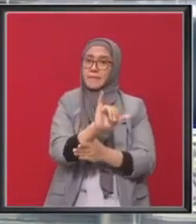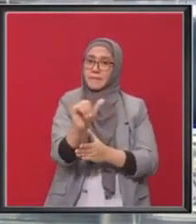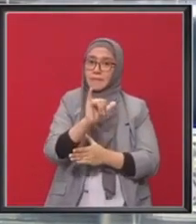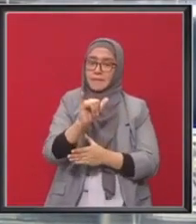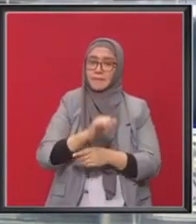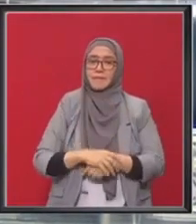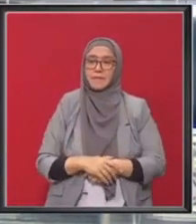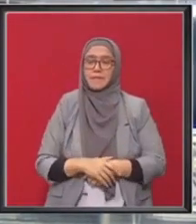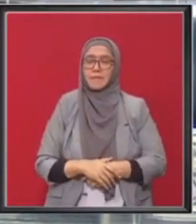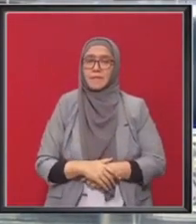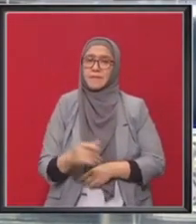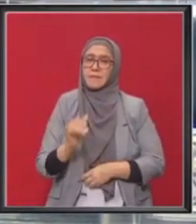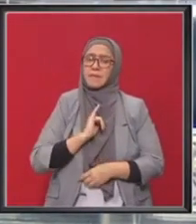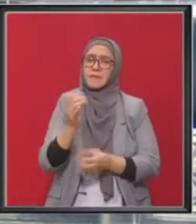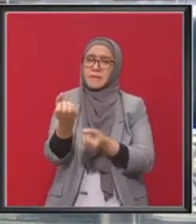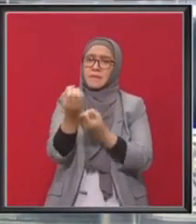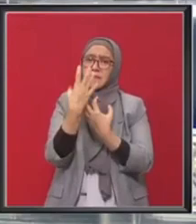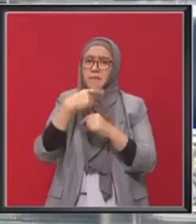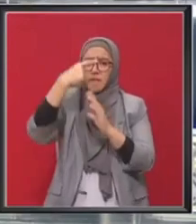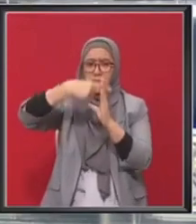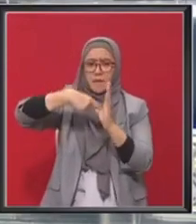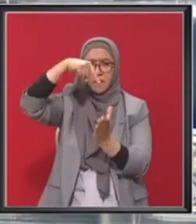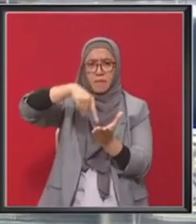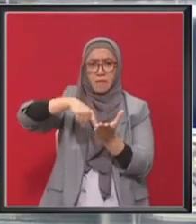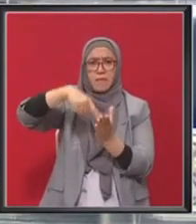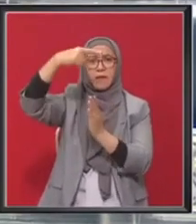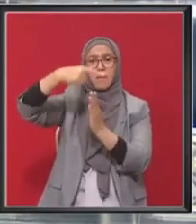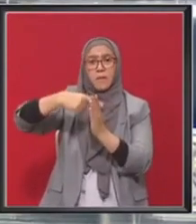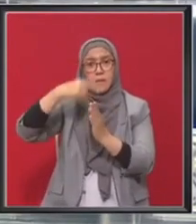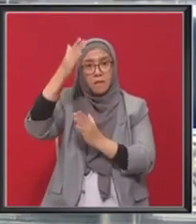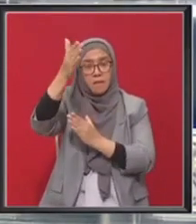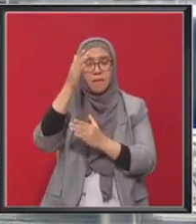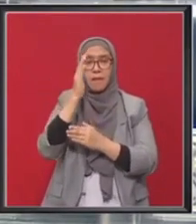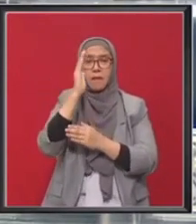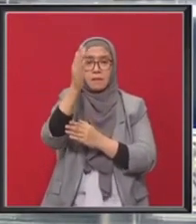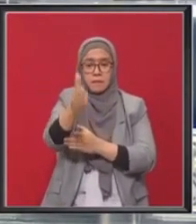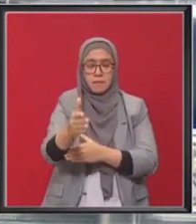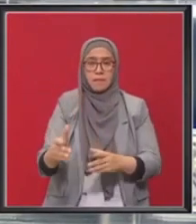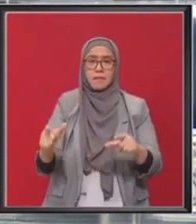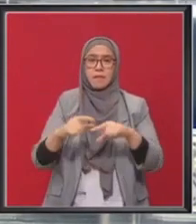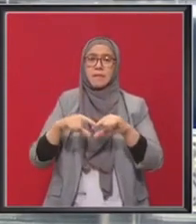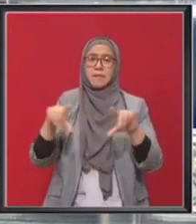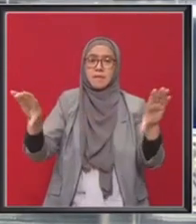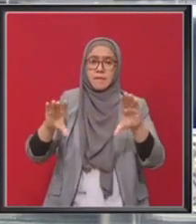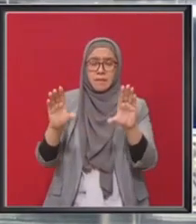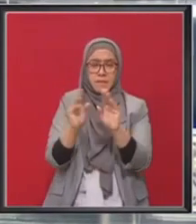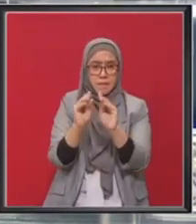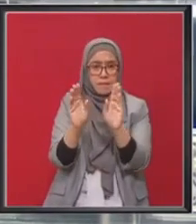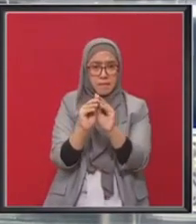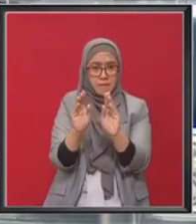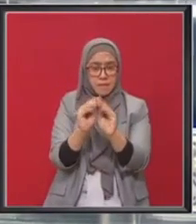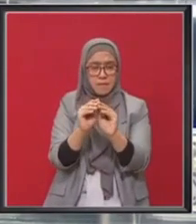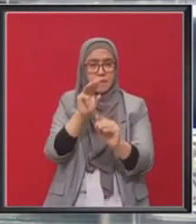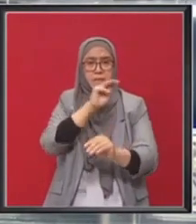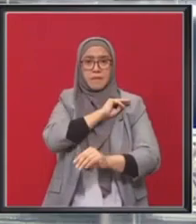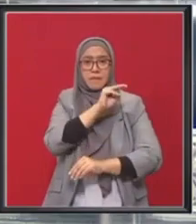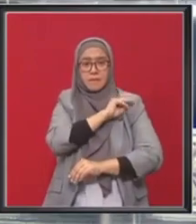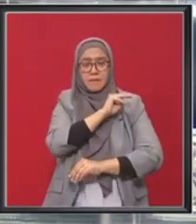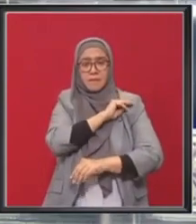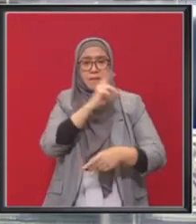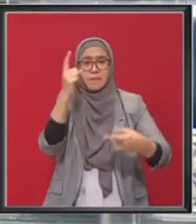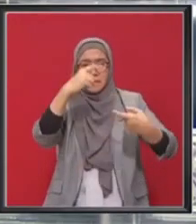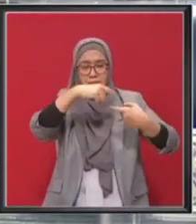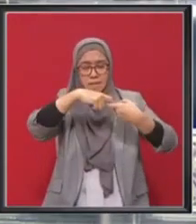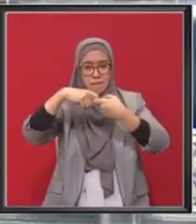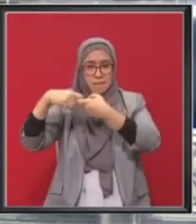devam kan bahwa bola ini itupun bila depan akan diadakan pula syarat menteri-menteri berkaitan dengan yang berkaitan dengan